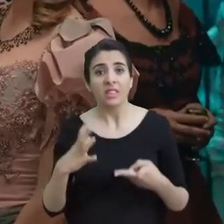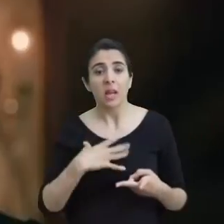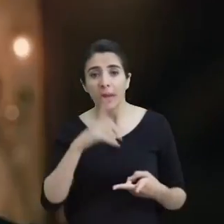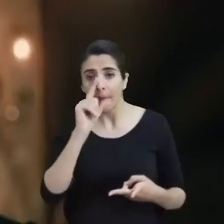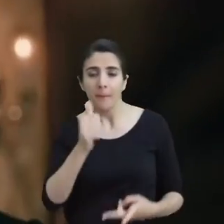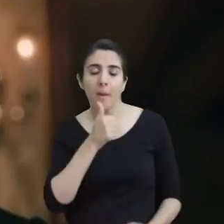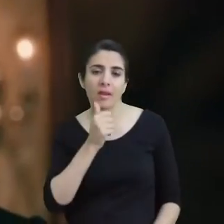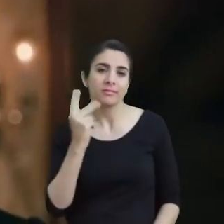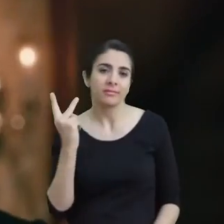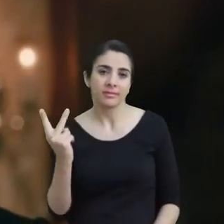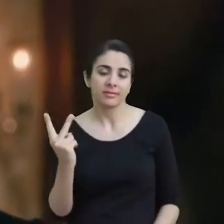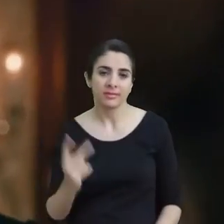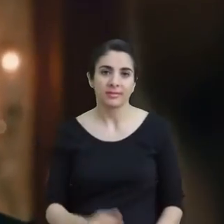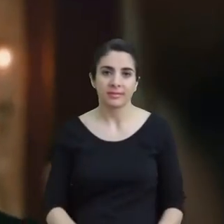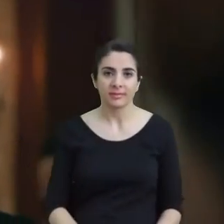babam.